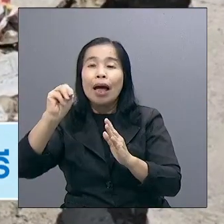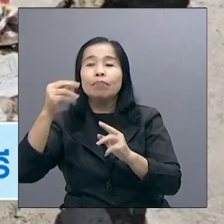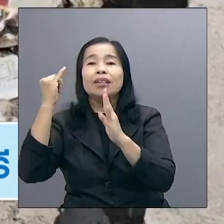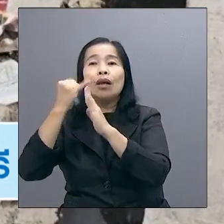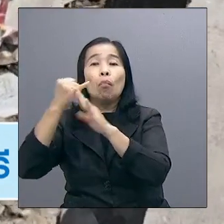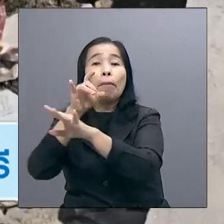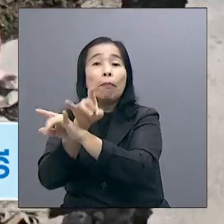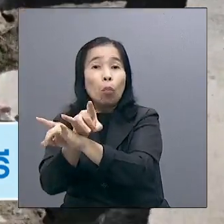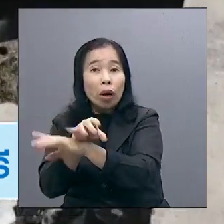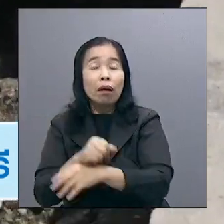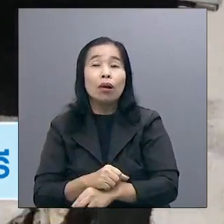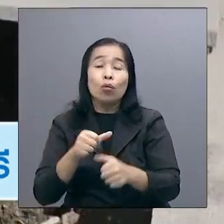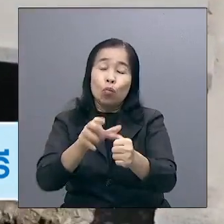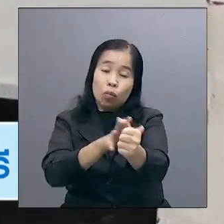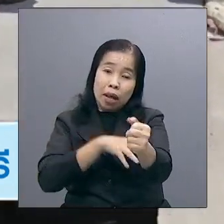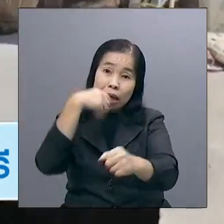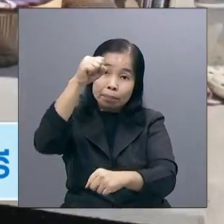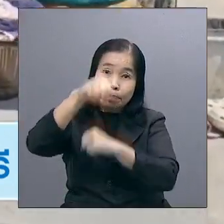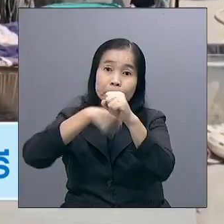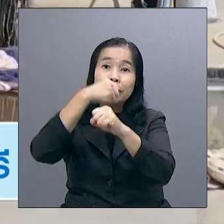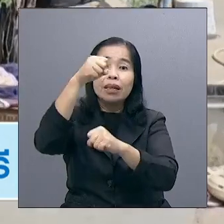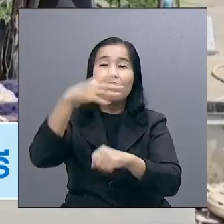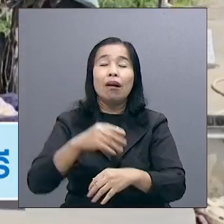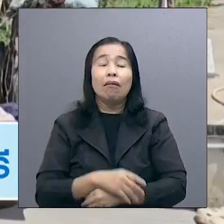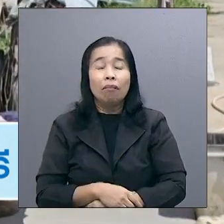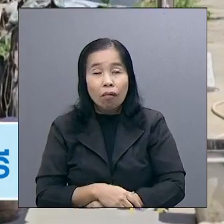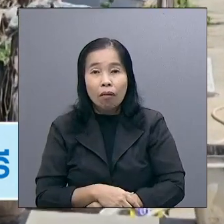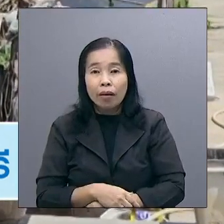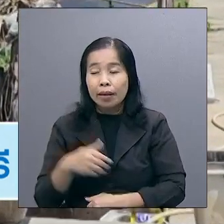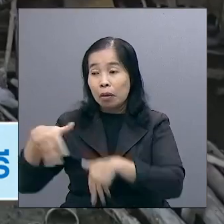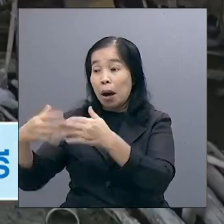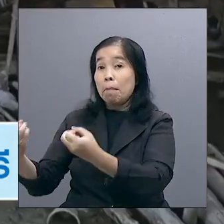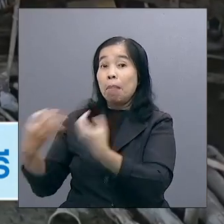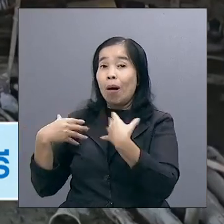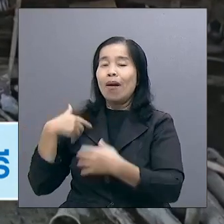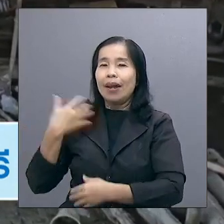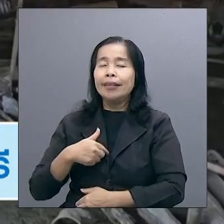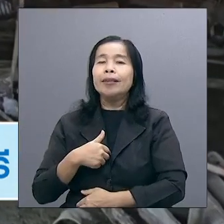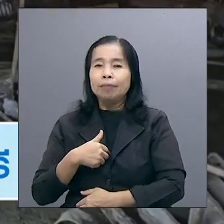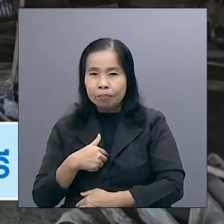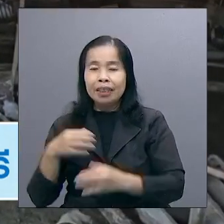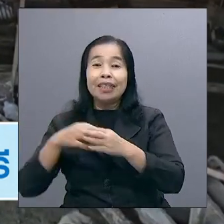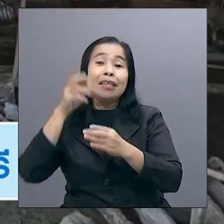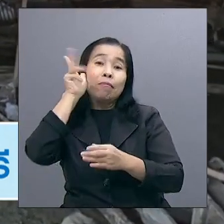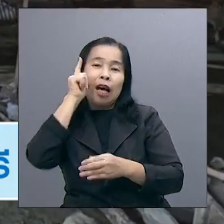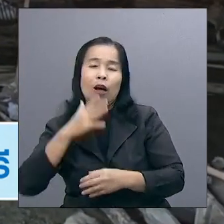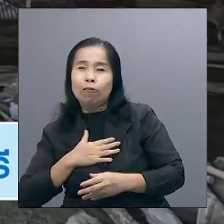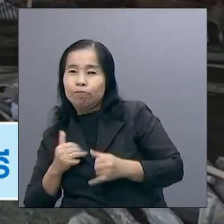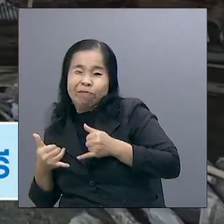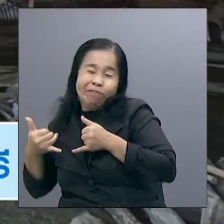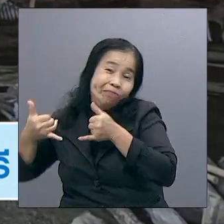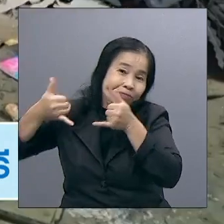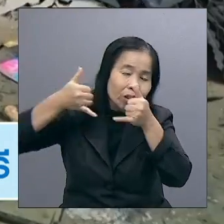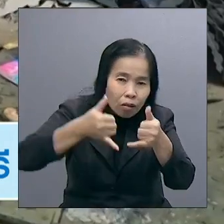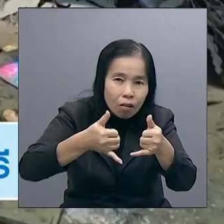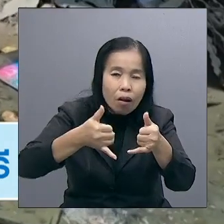อยู่มานานนับ 10 ปีปรากฏวาเพรได้รบแ้งจากชาวบ้านมีหนวยงาน มีนักข่าว ลงมนที่ไปตวสอบค่ะ